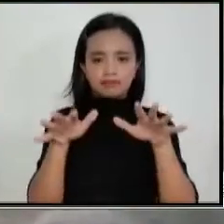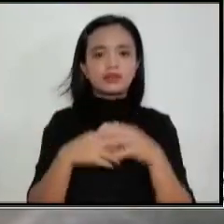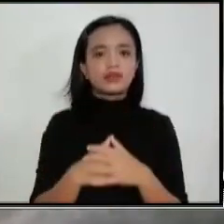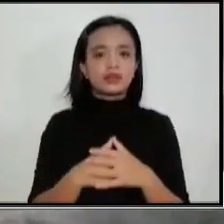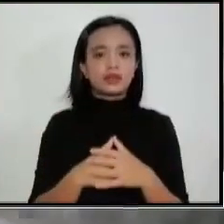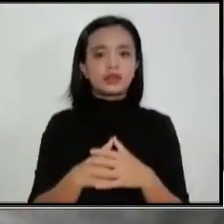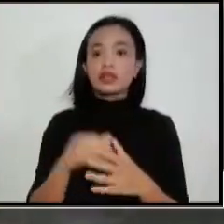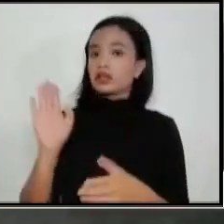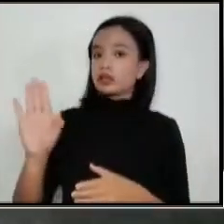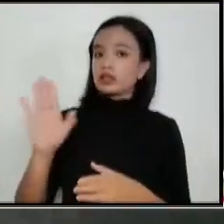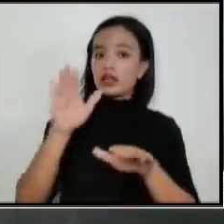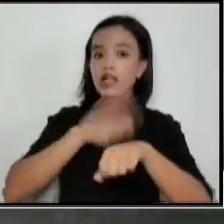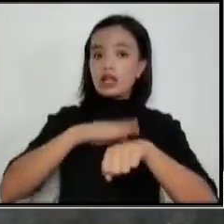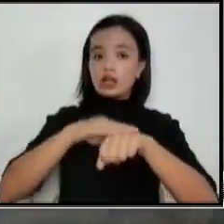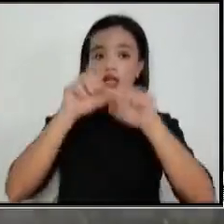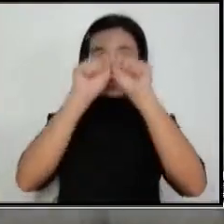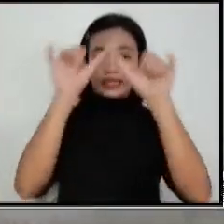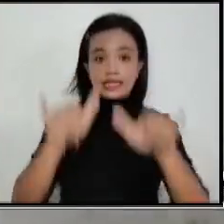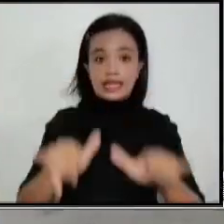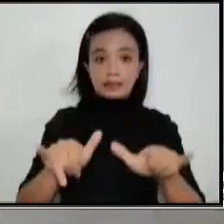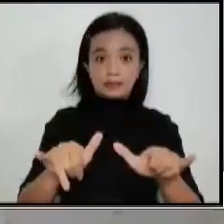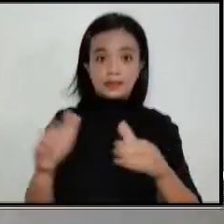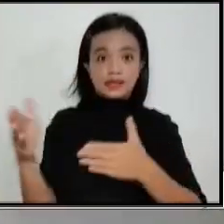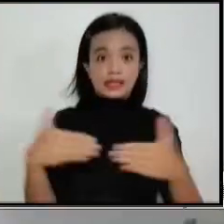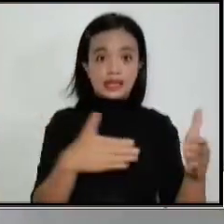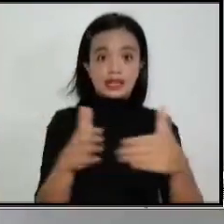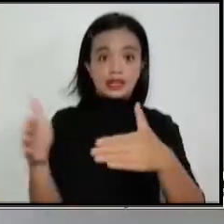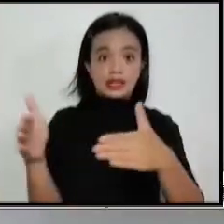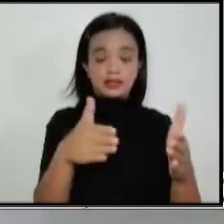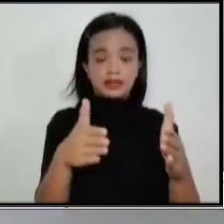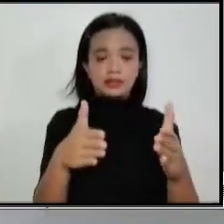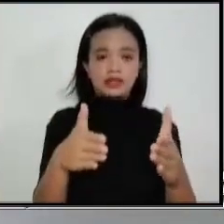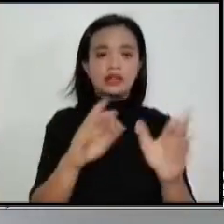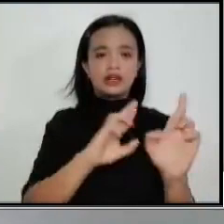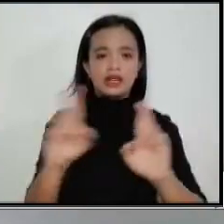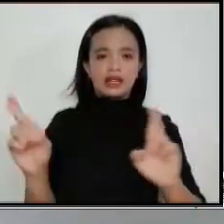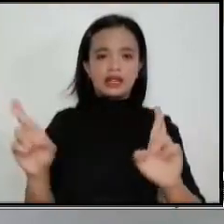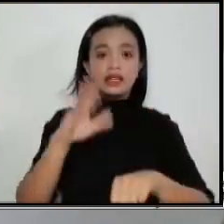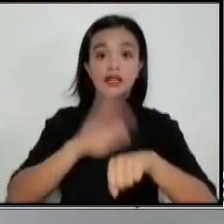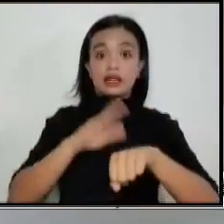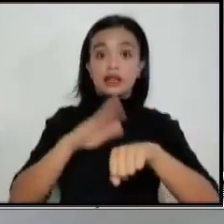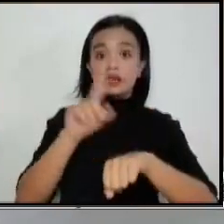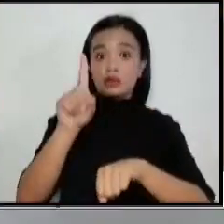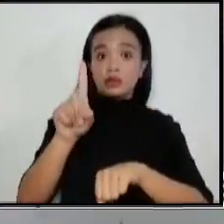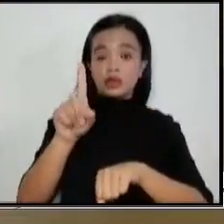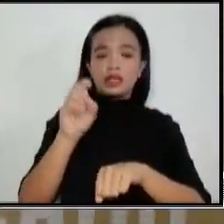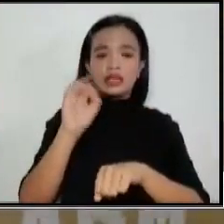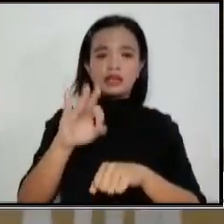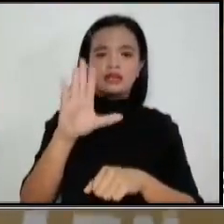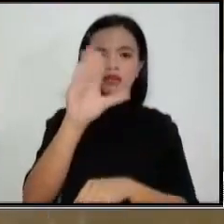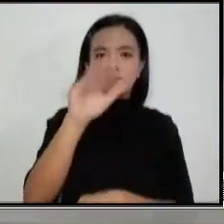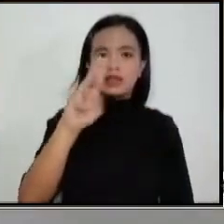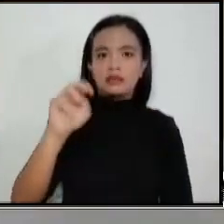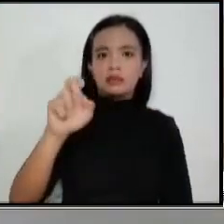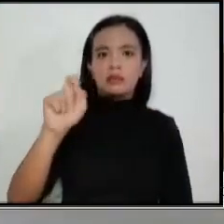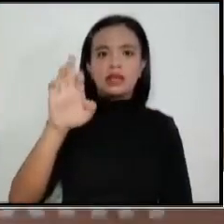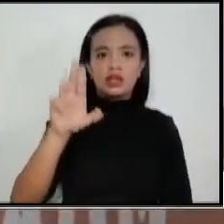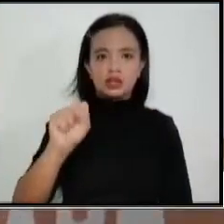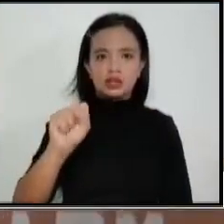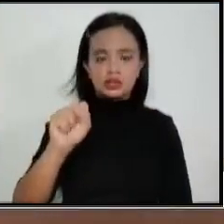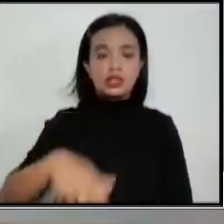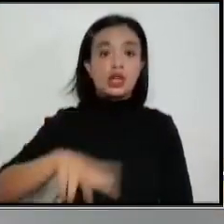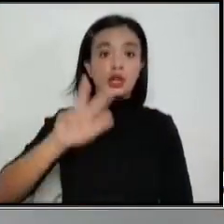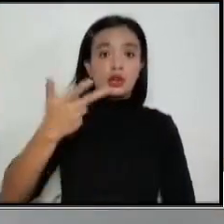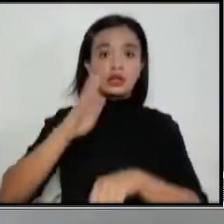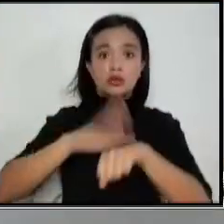kanilang alert system sa ilog kung saan ang first alarm ay kapag umabot ang level ng tubig sa 15 meters. Third alarm naman kapag umabot na